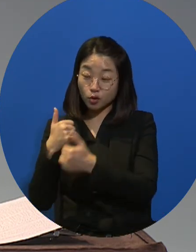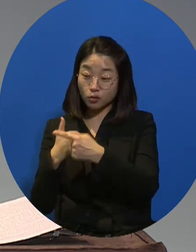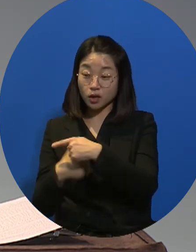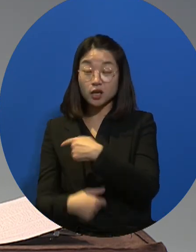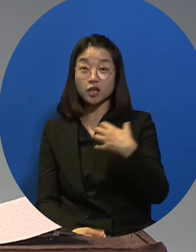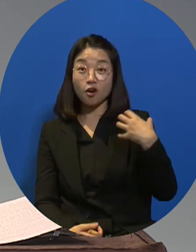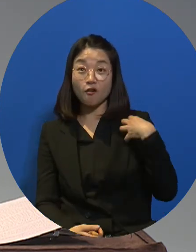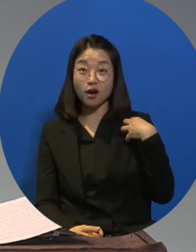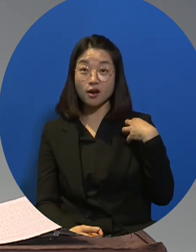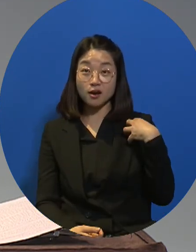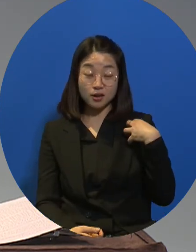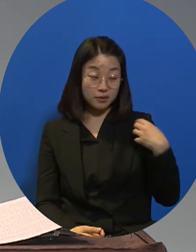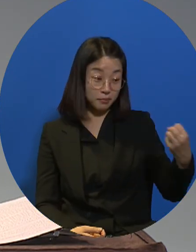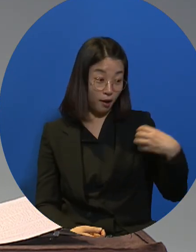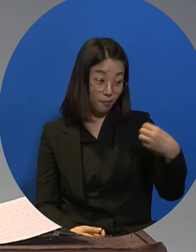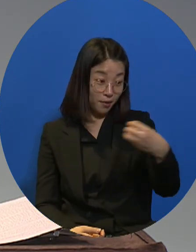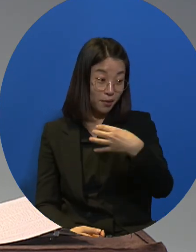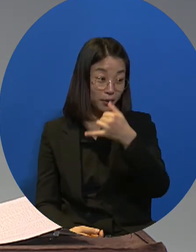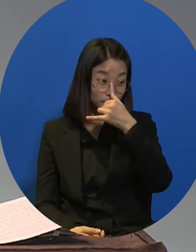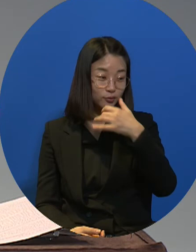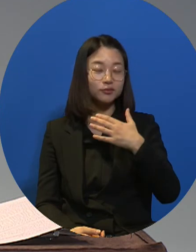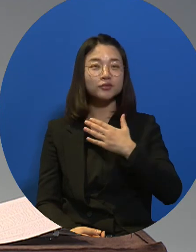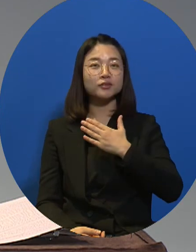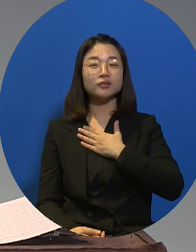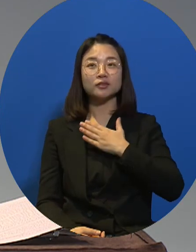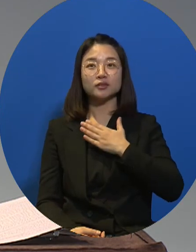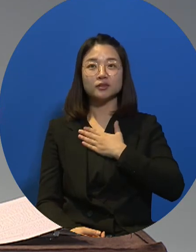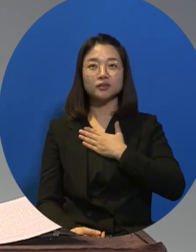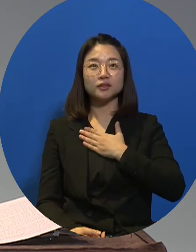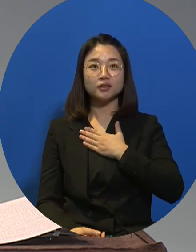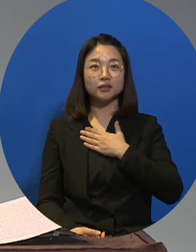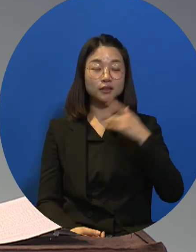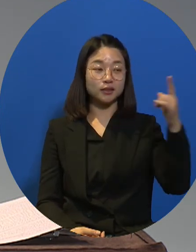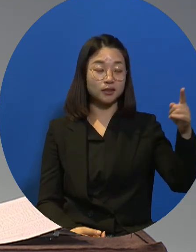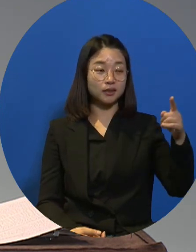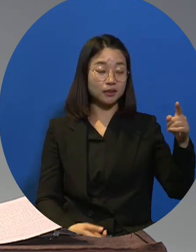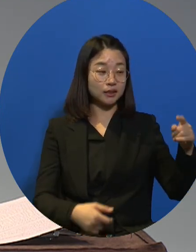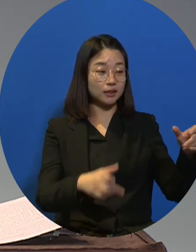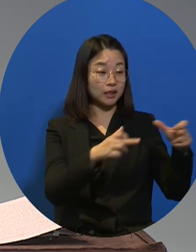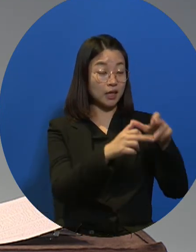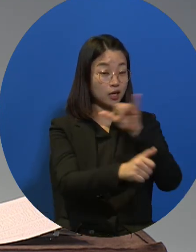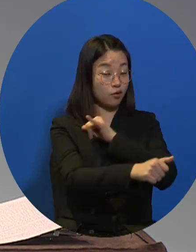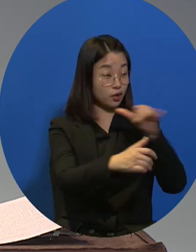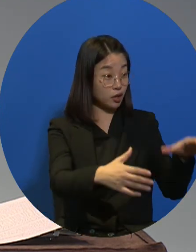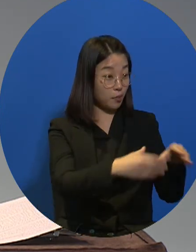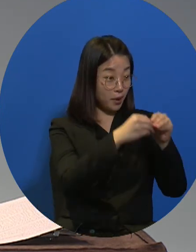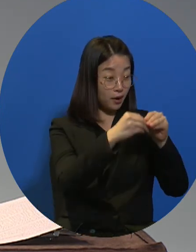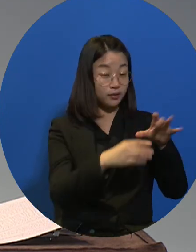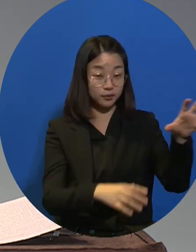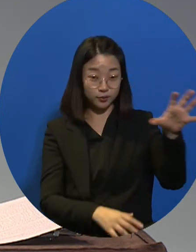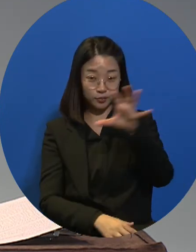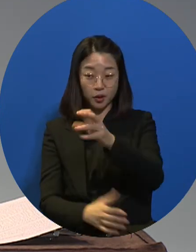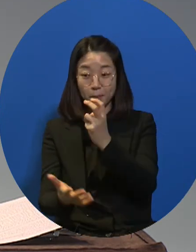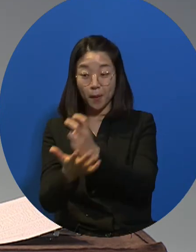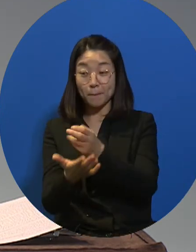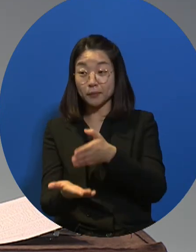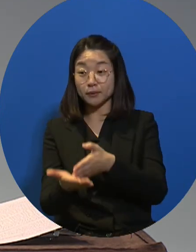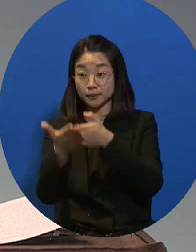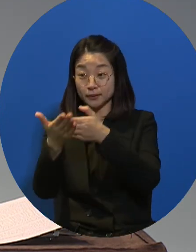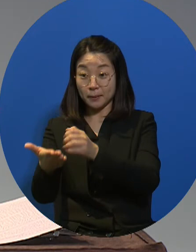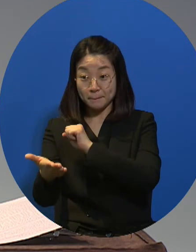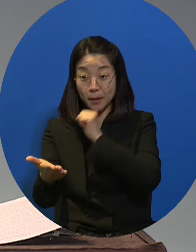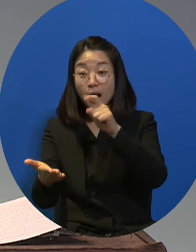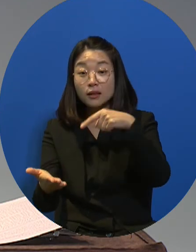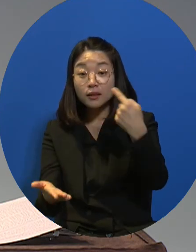대해서도 말씀을 해주셨는데요. 저는 이제 비준 이후에 지원 절차에 있어서 인권위가 어떤 역할을 해야